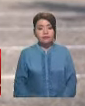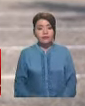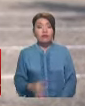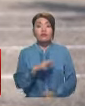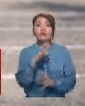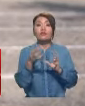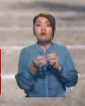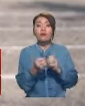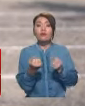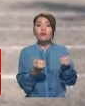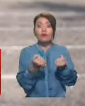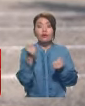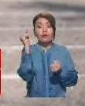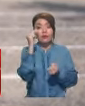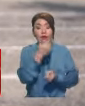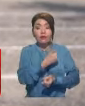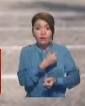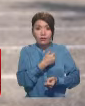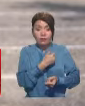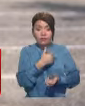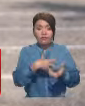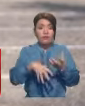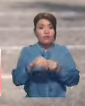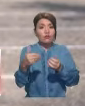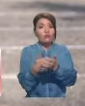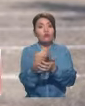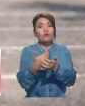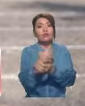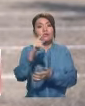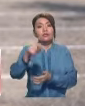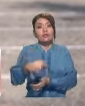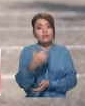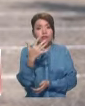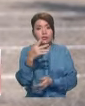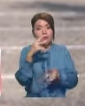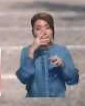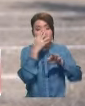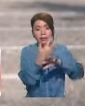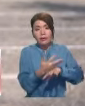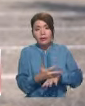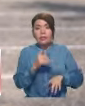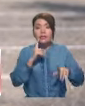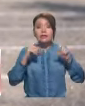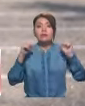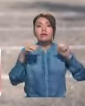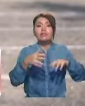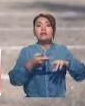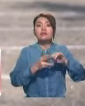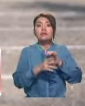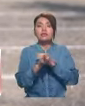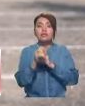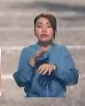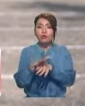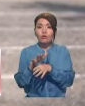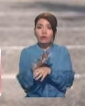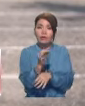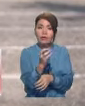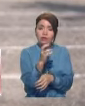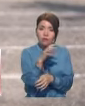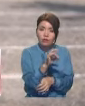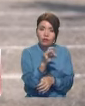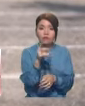всему, автолюбителей страны ждет масса новых требований. Критиковали на заседании и процедуру прохождения техосмотра.